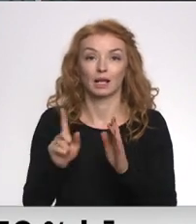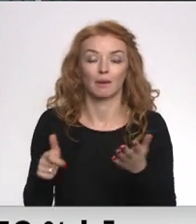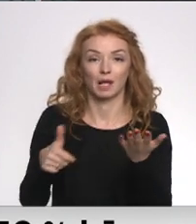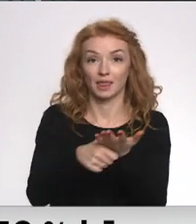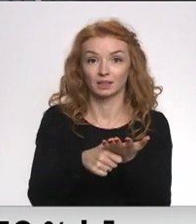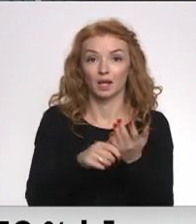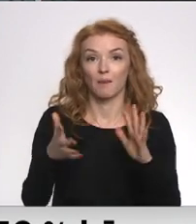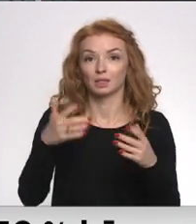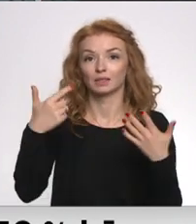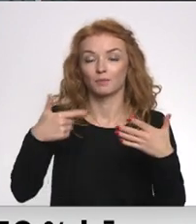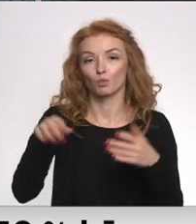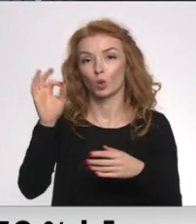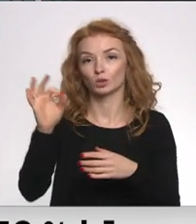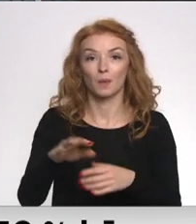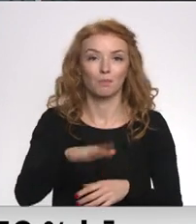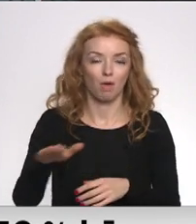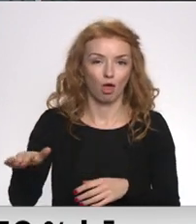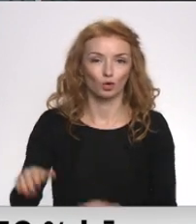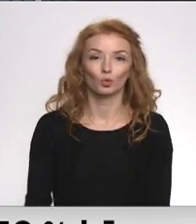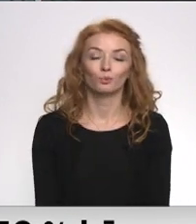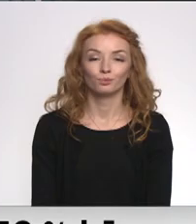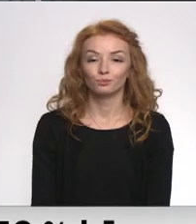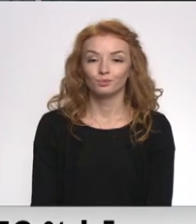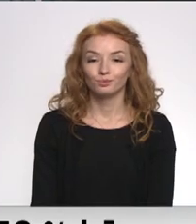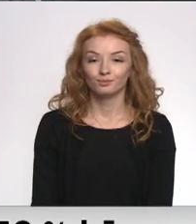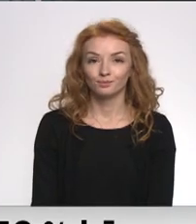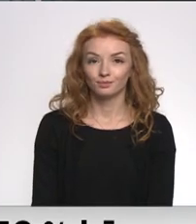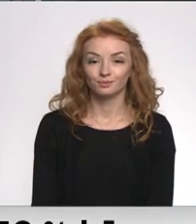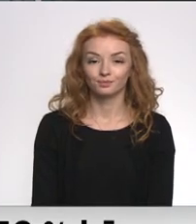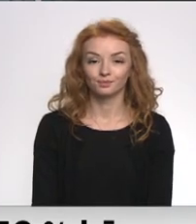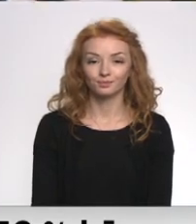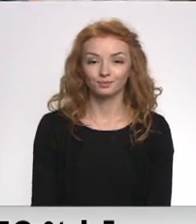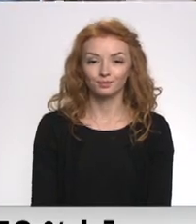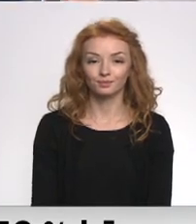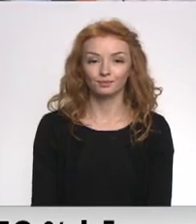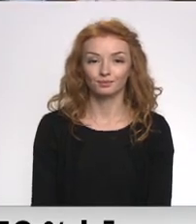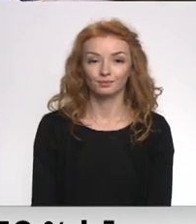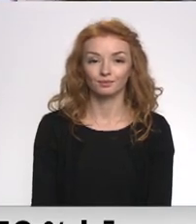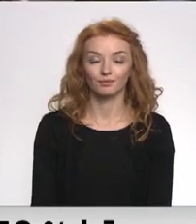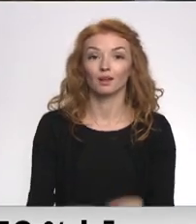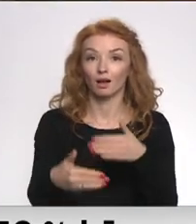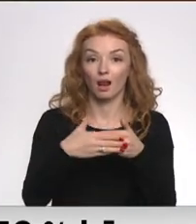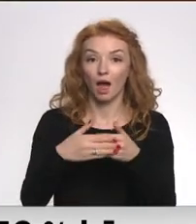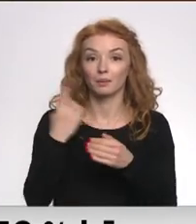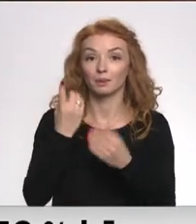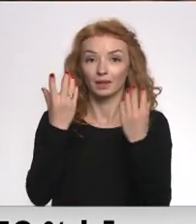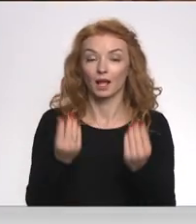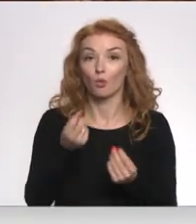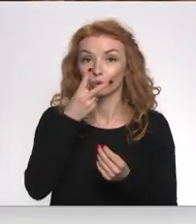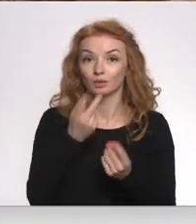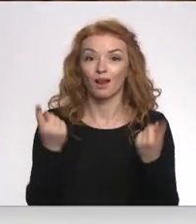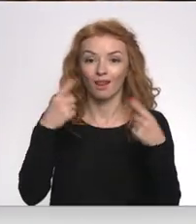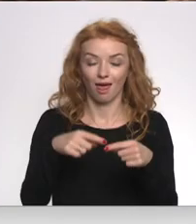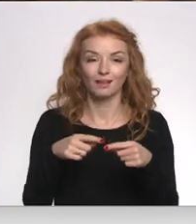jau 70% bērnu. Plašāk Tas Ansrats sižetā. Klāt pirmdienas pusdienas laiks, ko